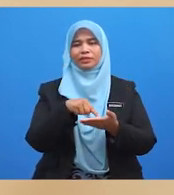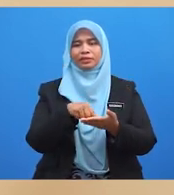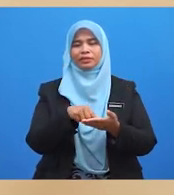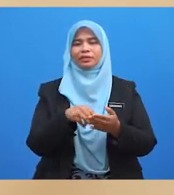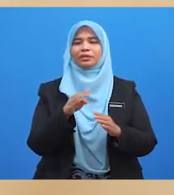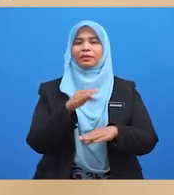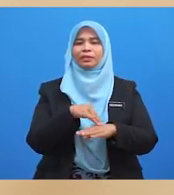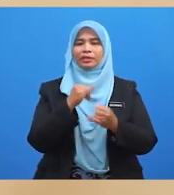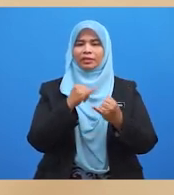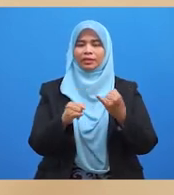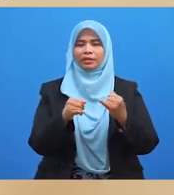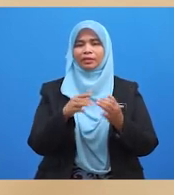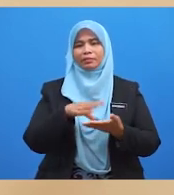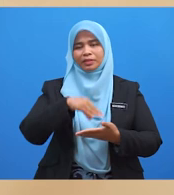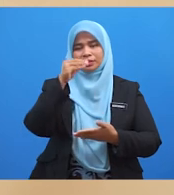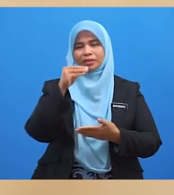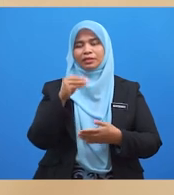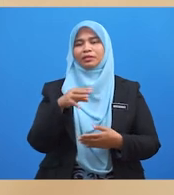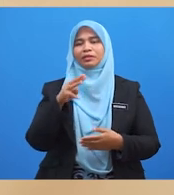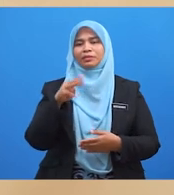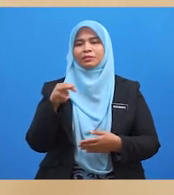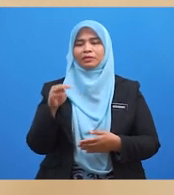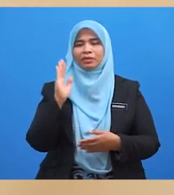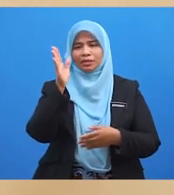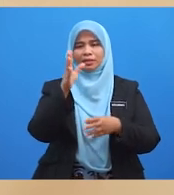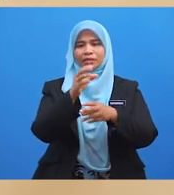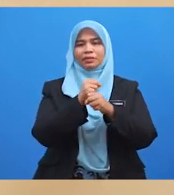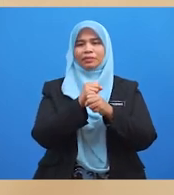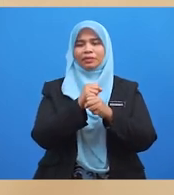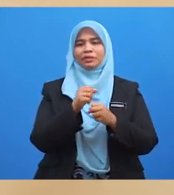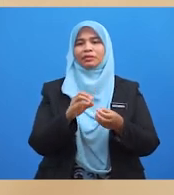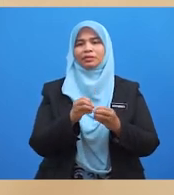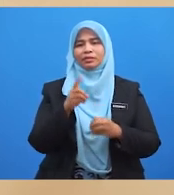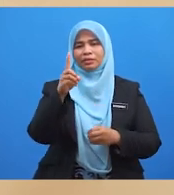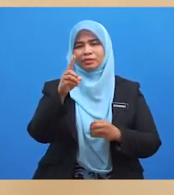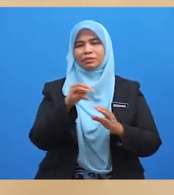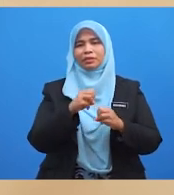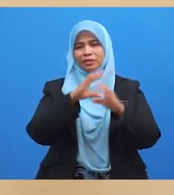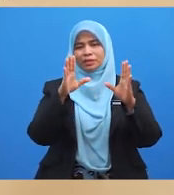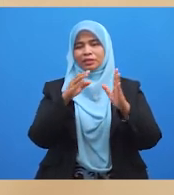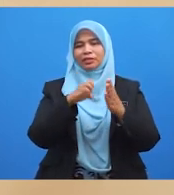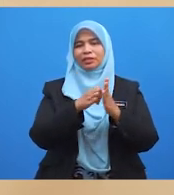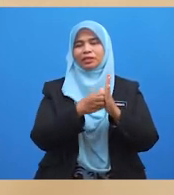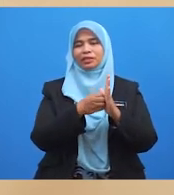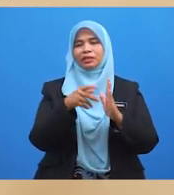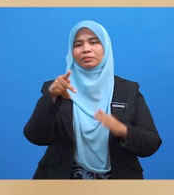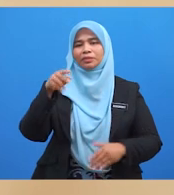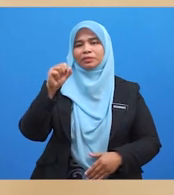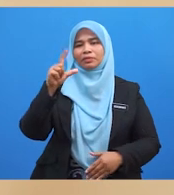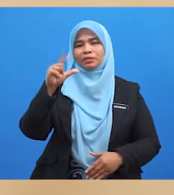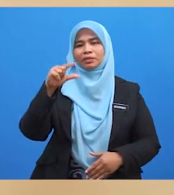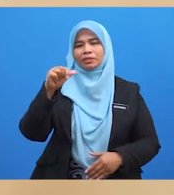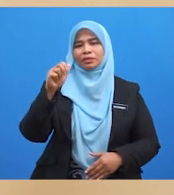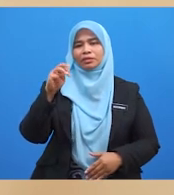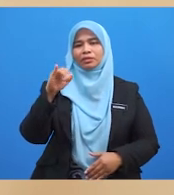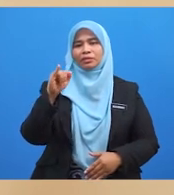akhir pembelajaran, insya-Allah murid-murid akan dapat pertama, menjelaskan pengertian poligami. Kedua,